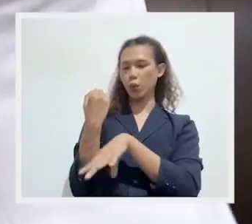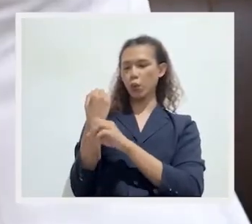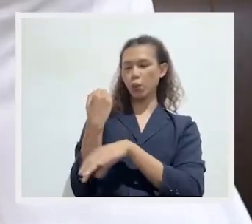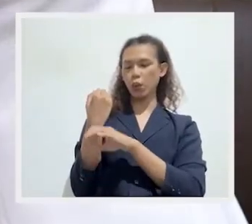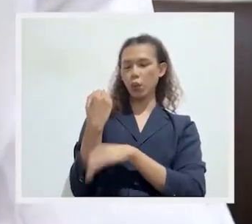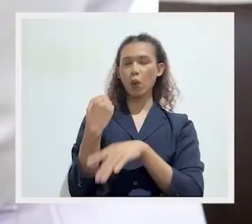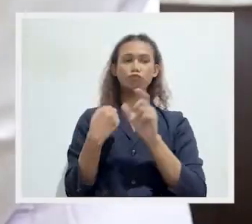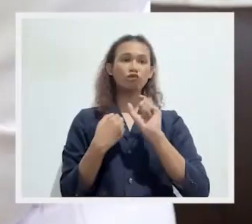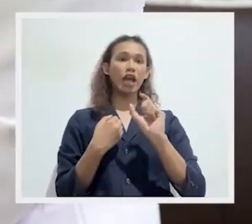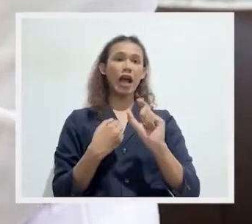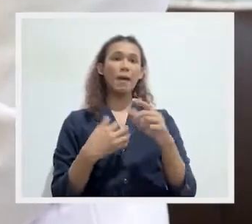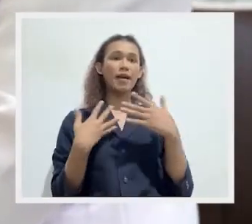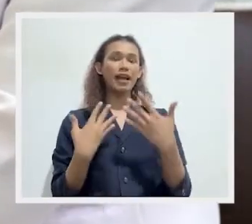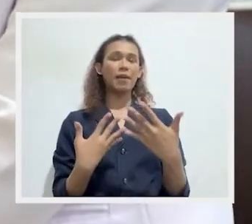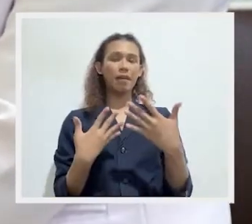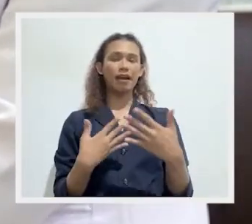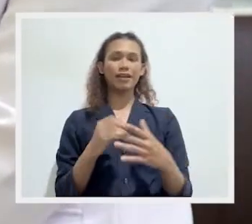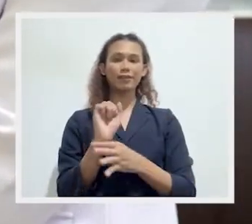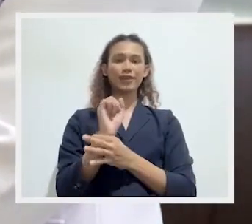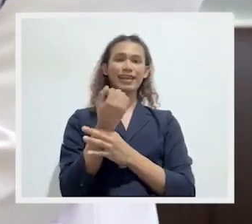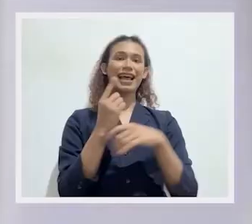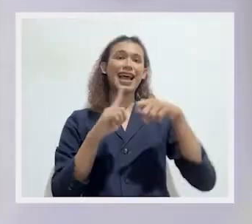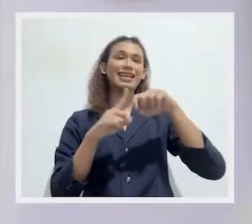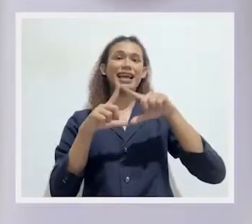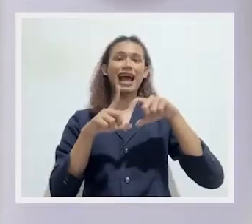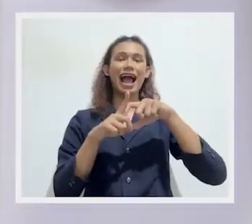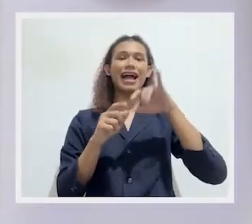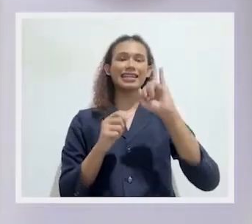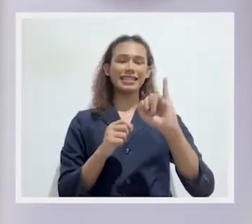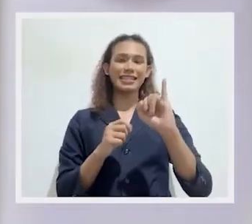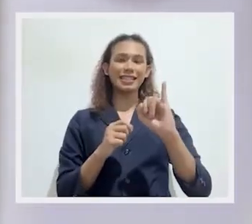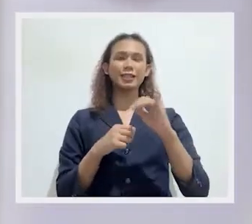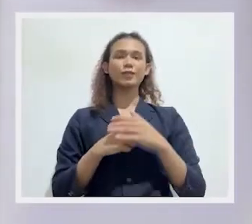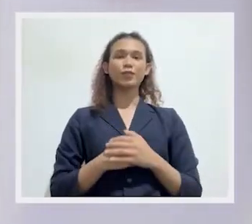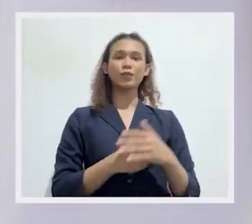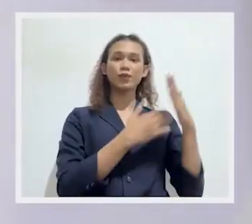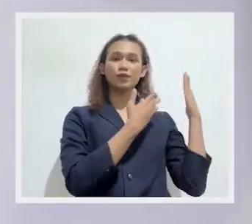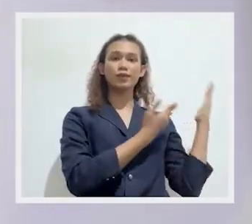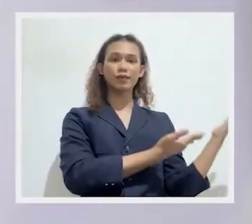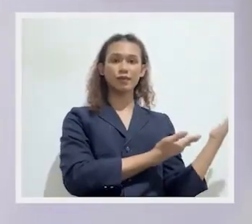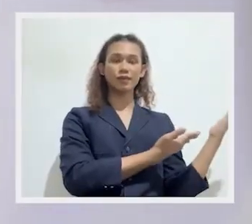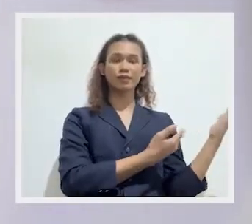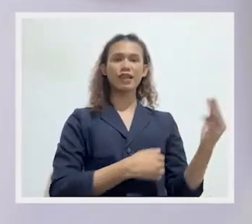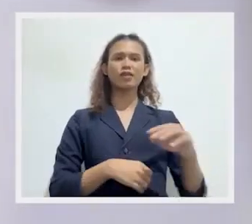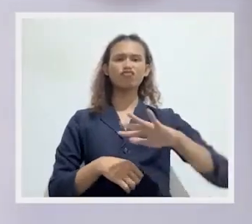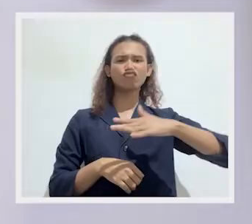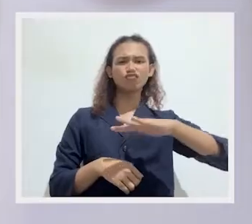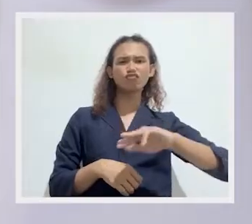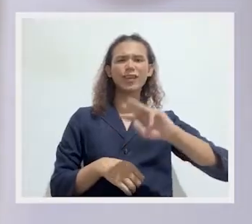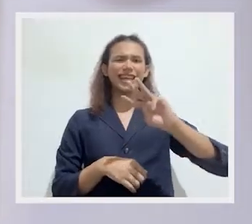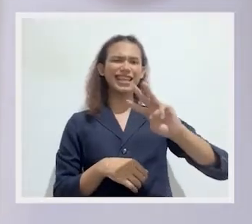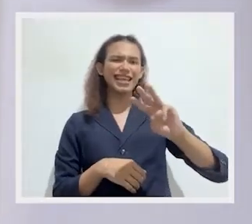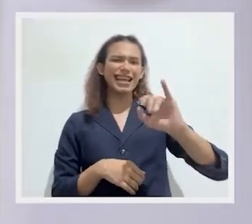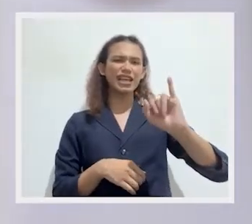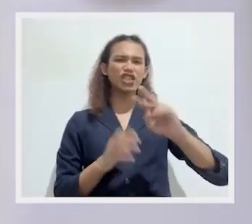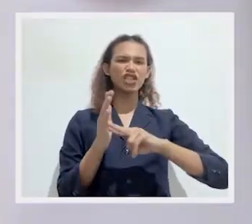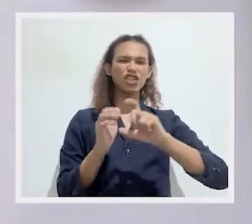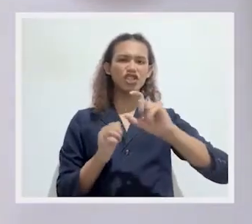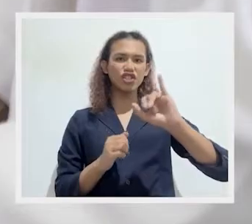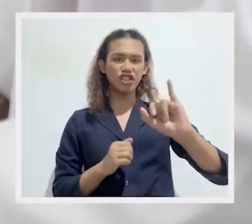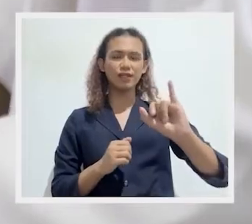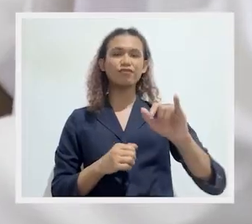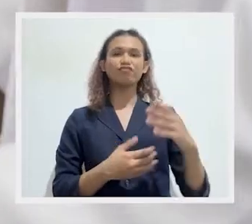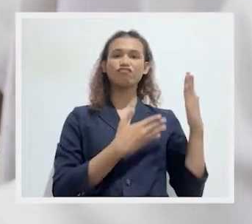pada bagian ekstremitas bawah, yaitu bagian pergelangan kaki, posisikan kaf pada kurang lebih 3 inci di atas